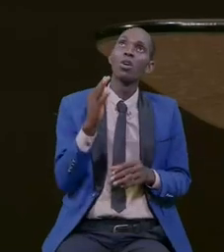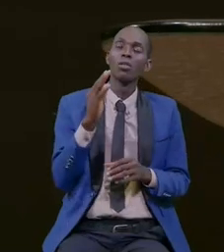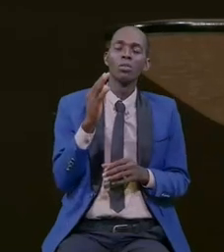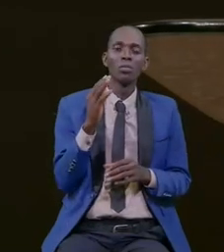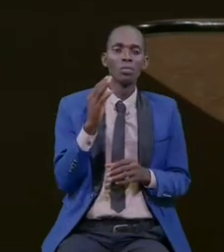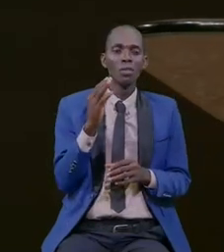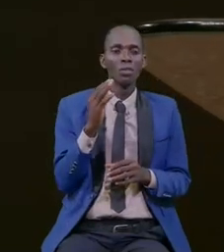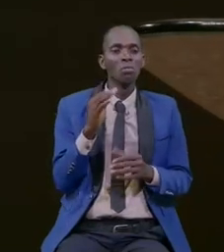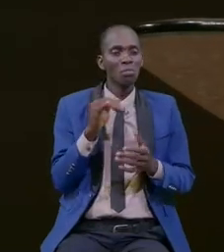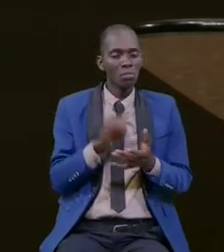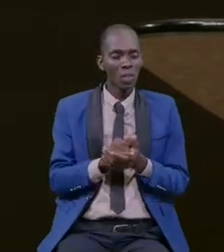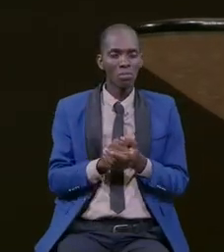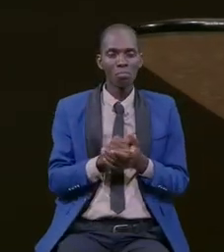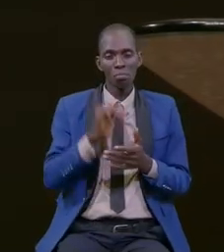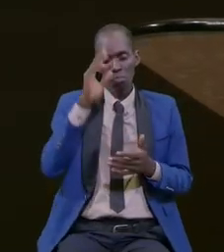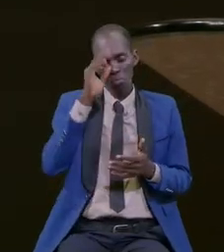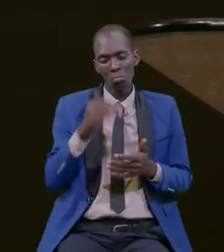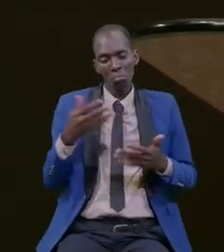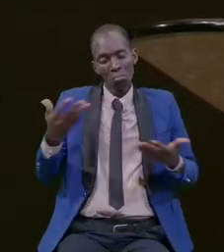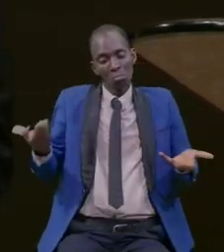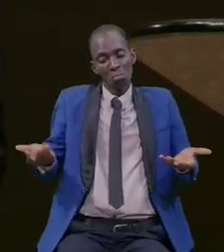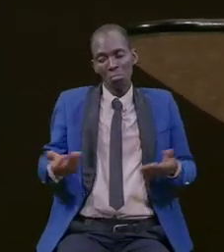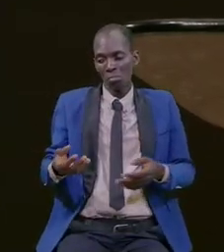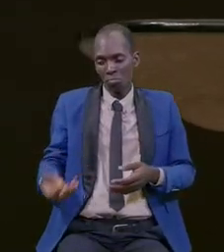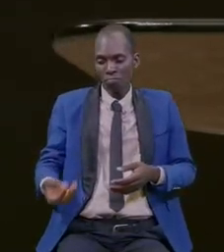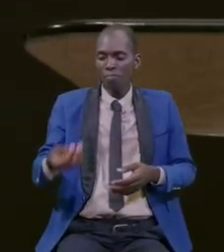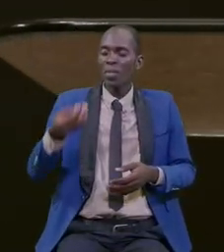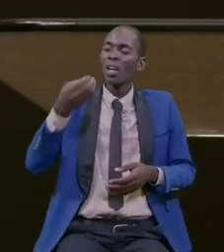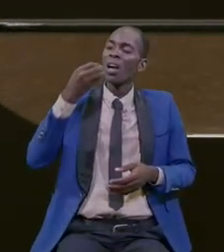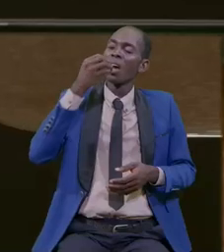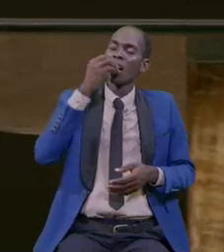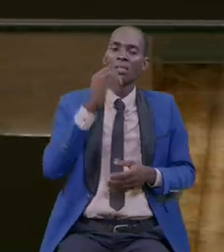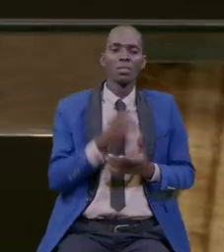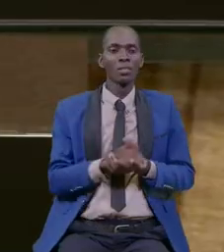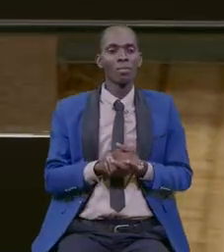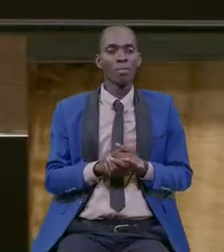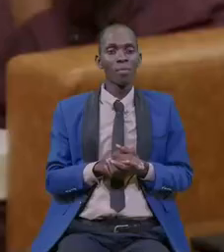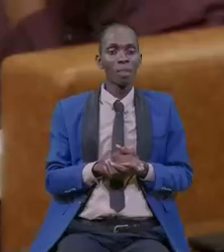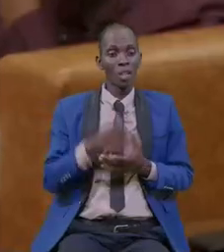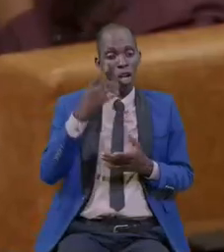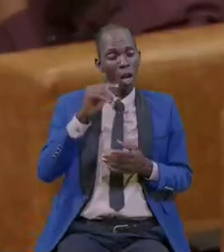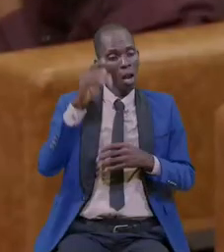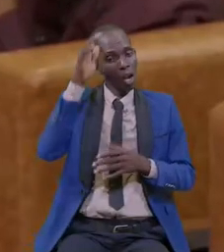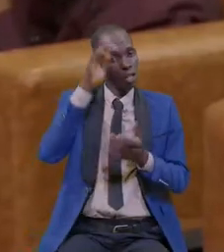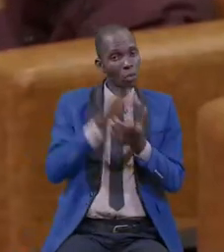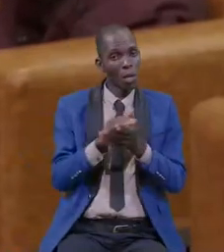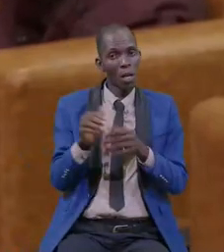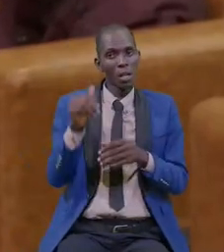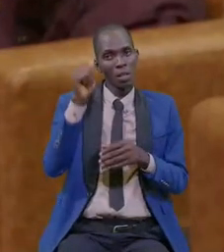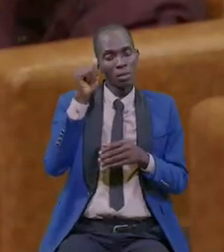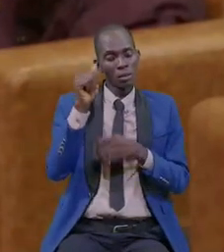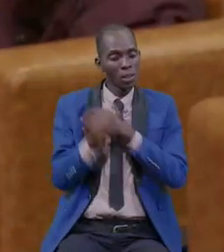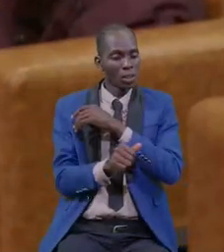elle a touché elle a pris elle en a mangé et Adam n'était pas présent Adam éétait là et lorsque lorsque Adam